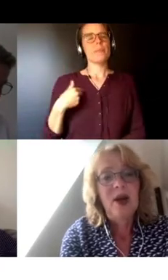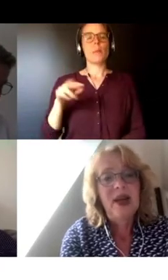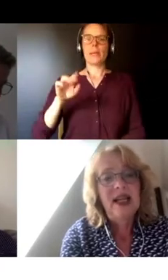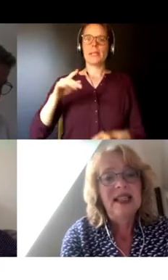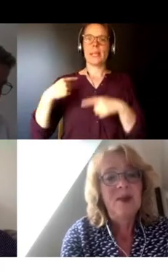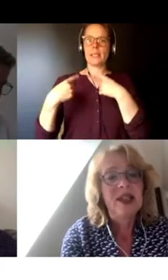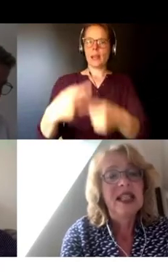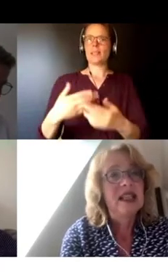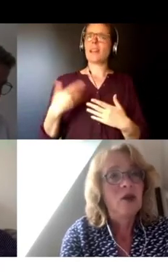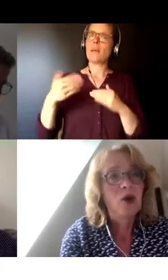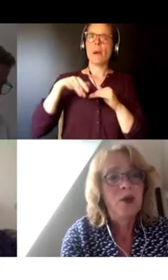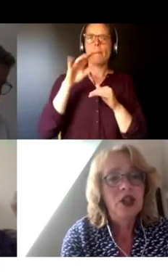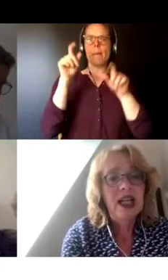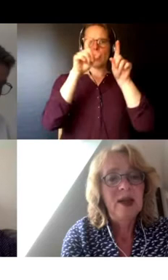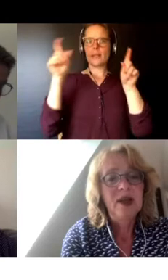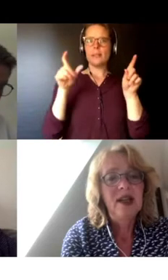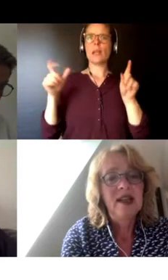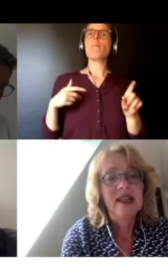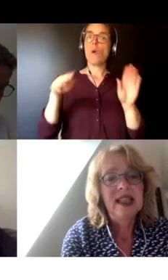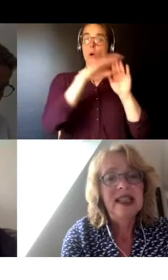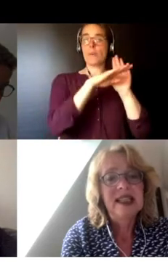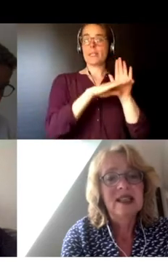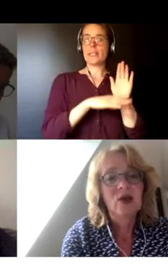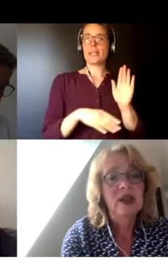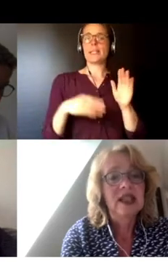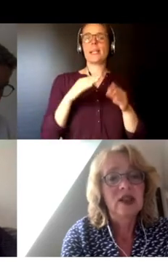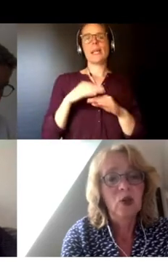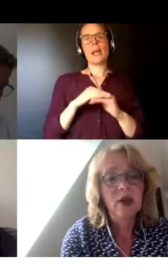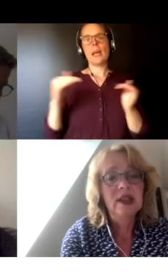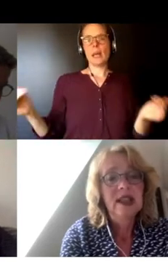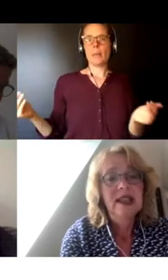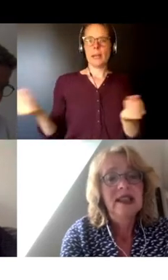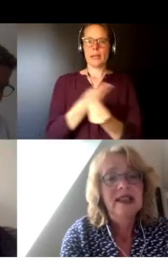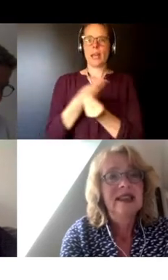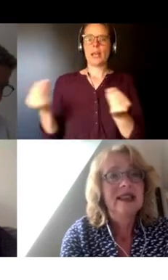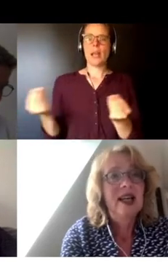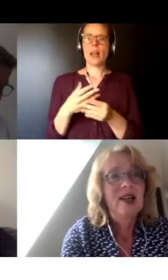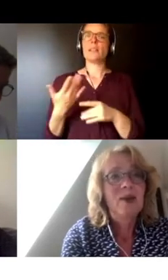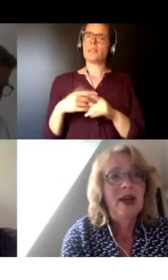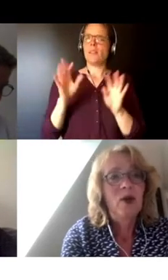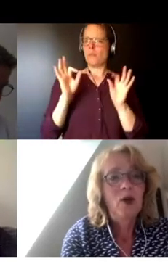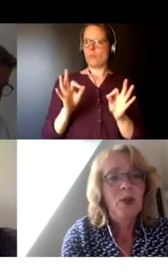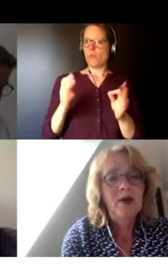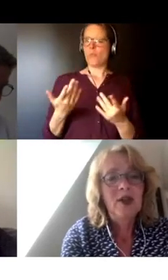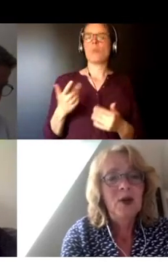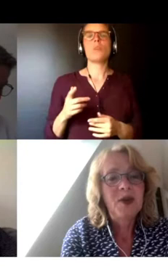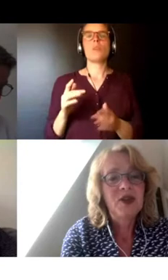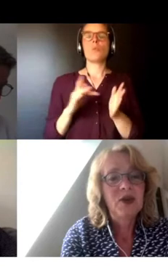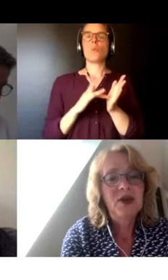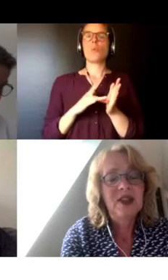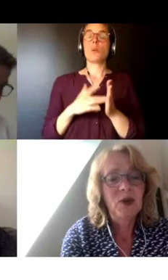heute immer mehr Themen gesetzlich auf europäischer Ebene geregelt. Das ist grundsätzlich gut, denn es geht ja bei Europa